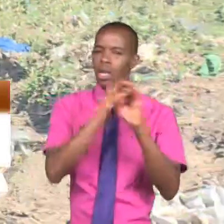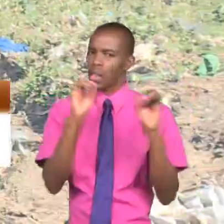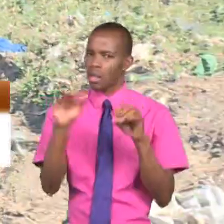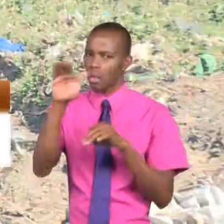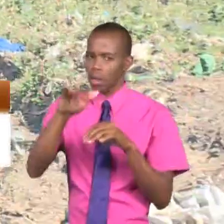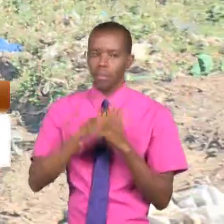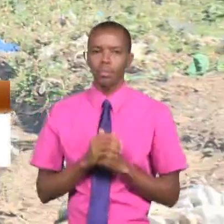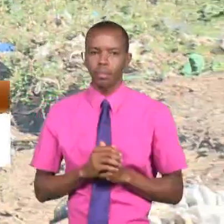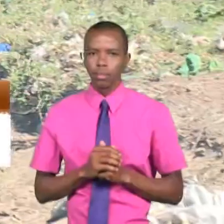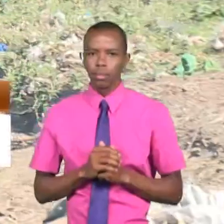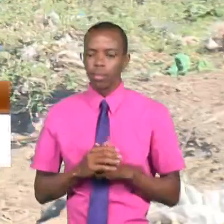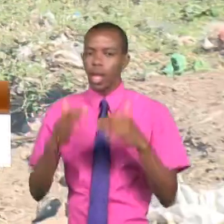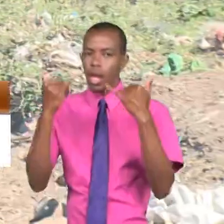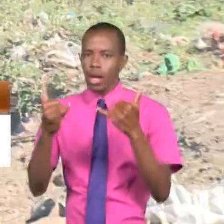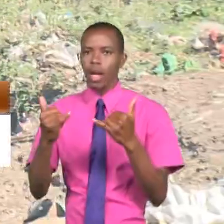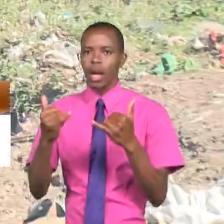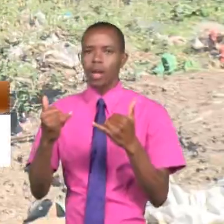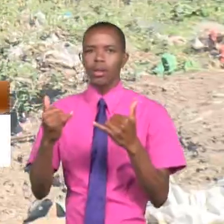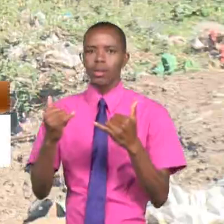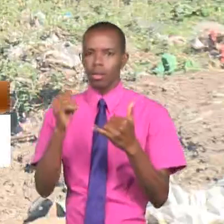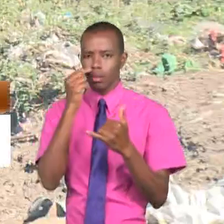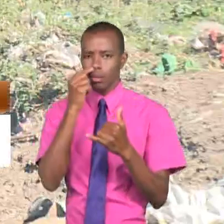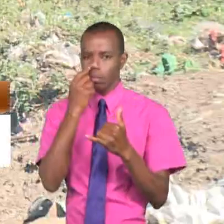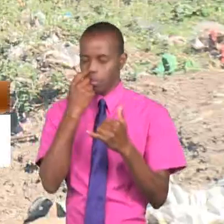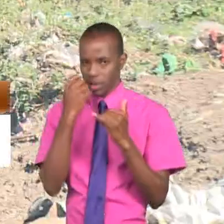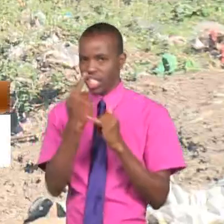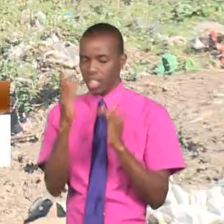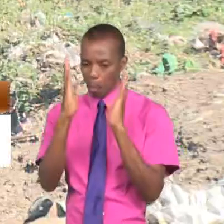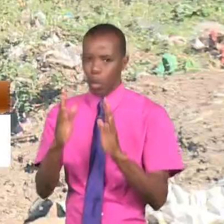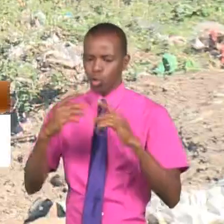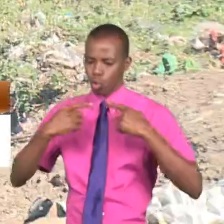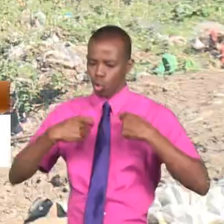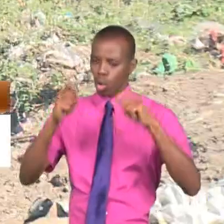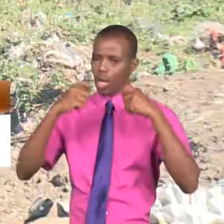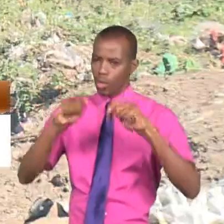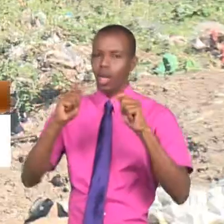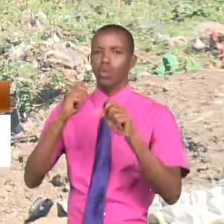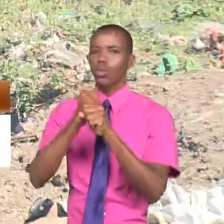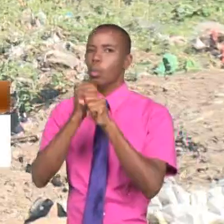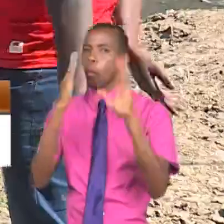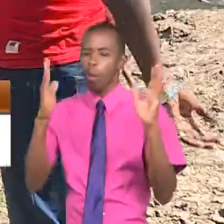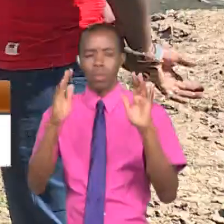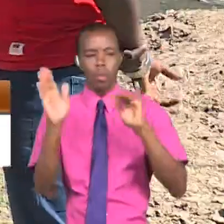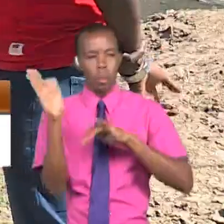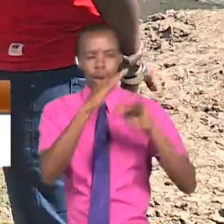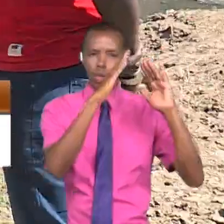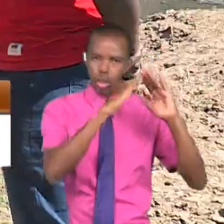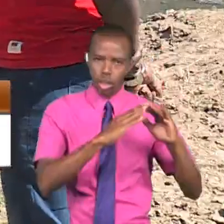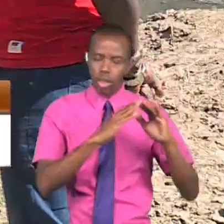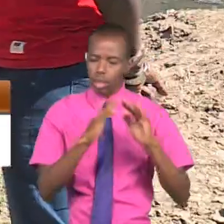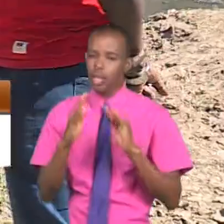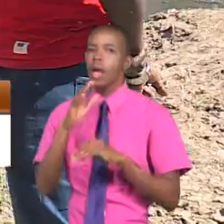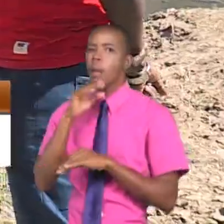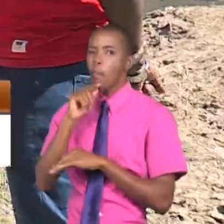hii. Sahi bakisi ilibaki gini, kila mtu ajaribu kurudisha maisha venye unaweza malulipo unakaa. George, ambaye